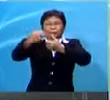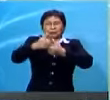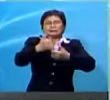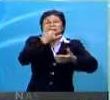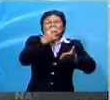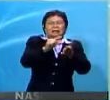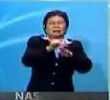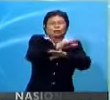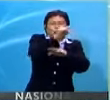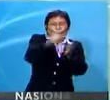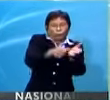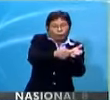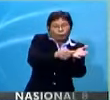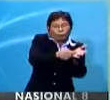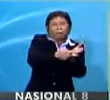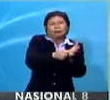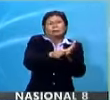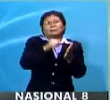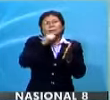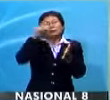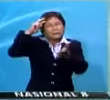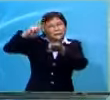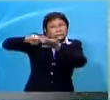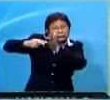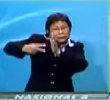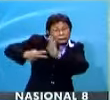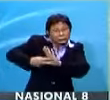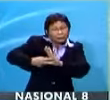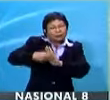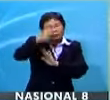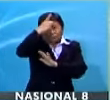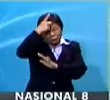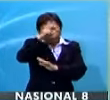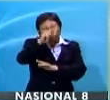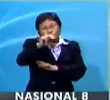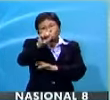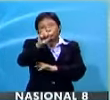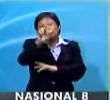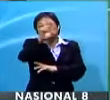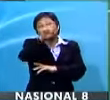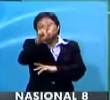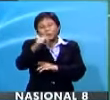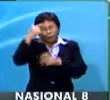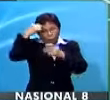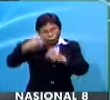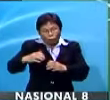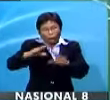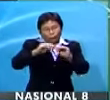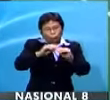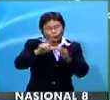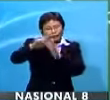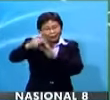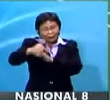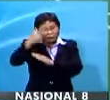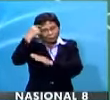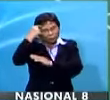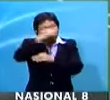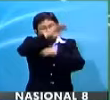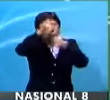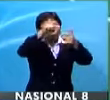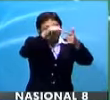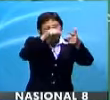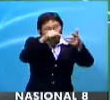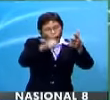penyalahgunaan bahan terlarang secara tidak sengaja menurut Datuk Seri norza beliau berharap keputusan mesyuarat nanti dapat mengambil kira semua